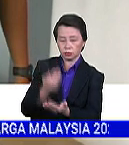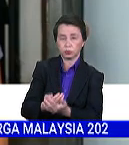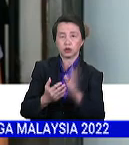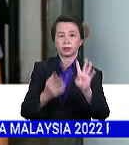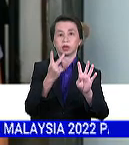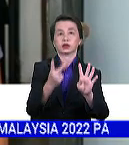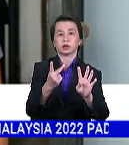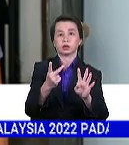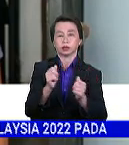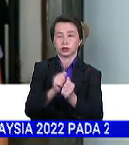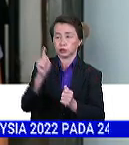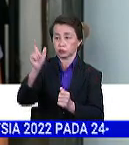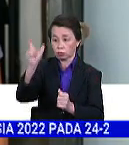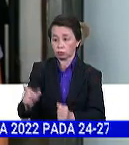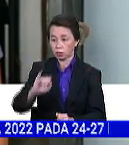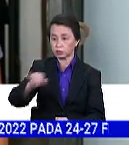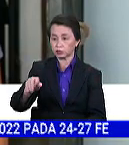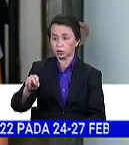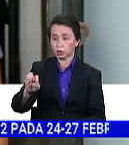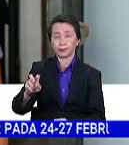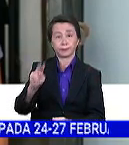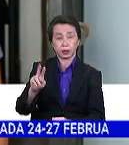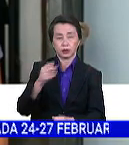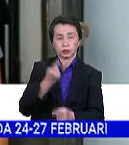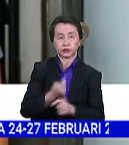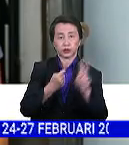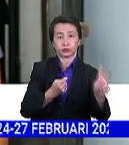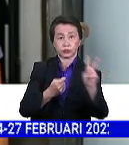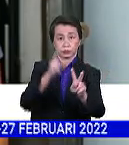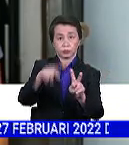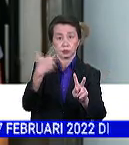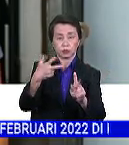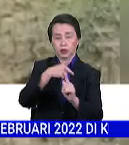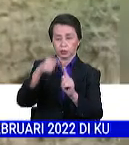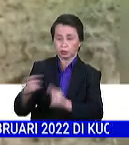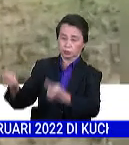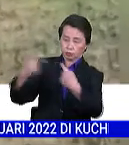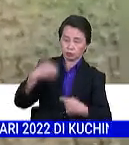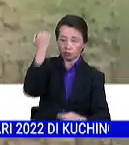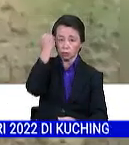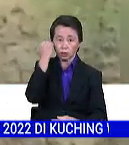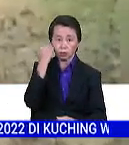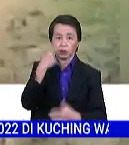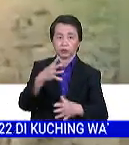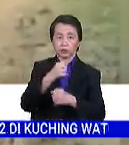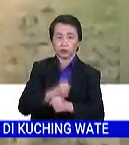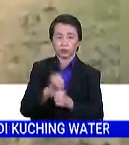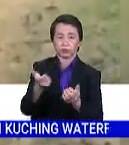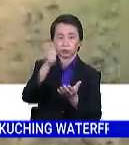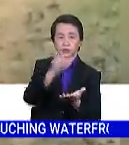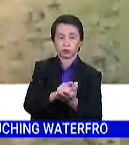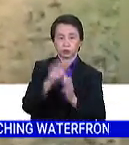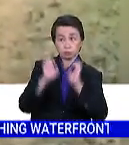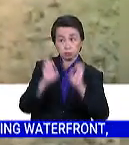r4,000 dengan seorang penjamin dan menetapkan 22 Mac depan sebagai Tarikh sebutan semula kes bagi mendapatkan laporan